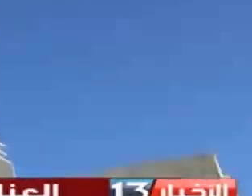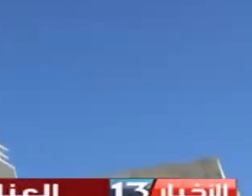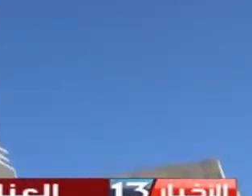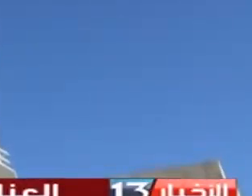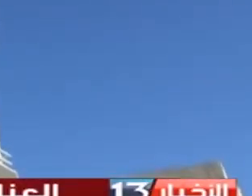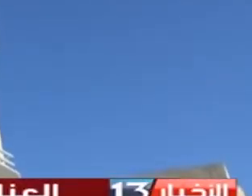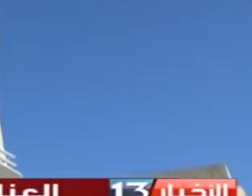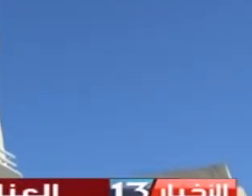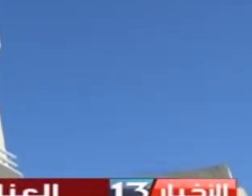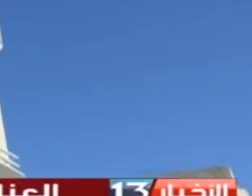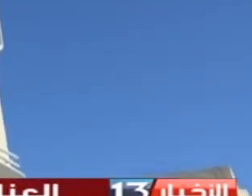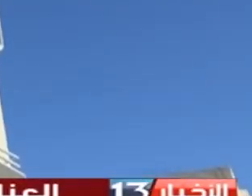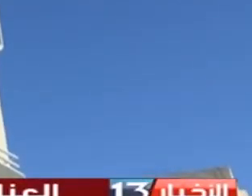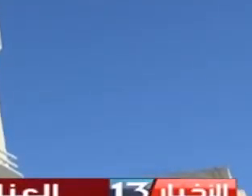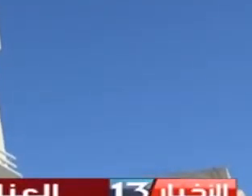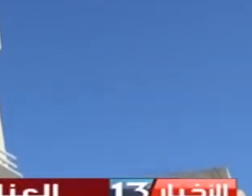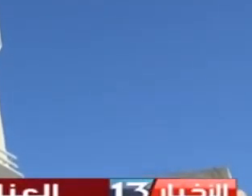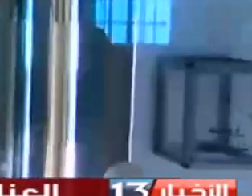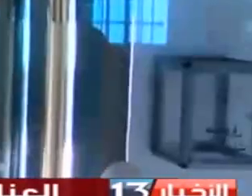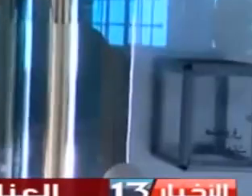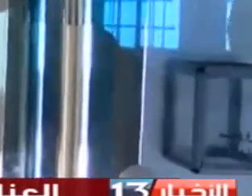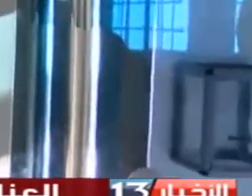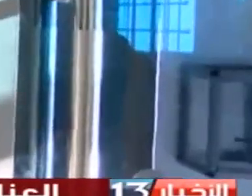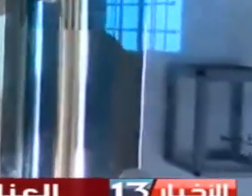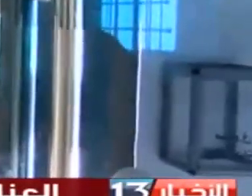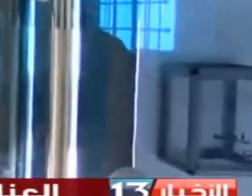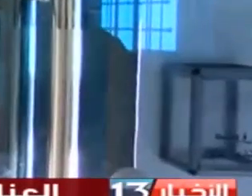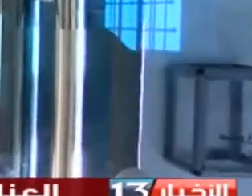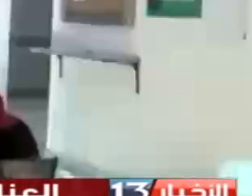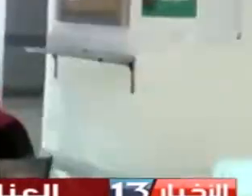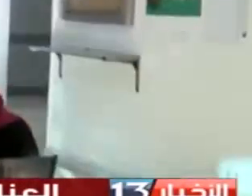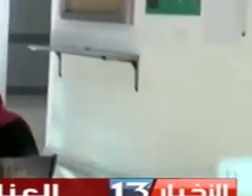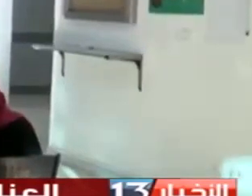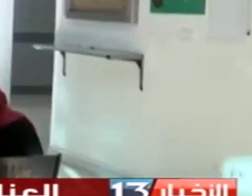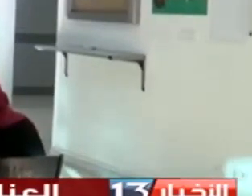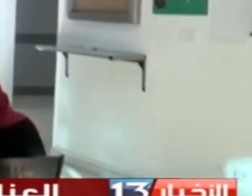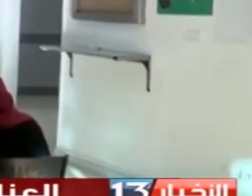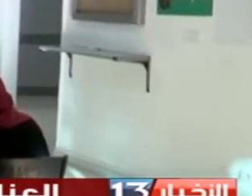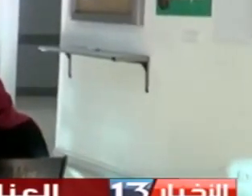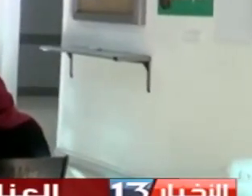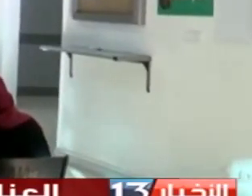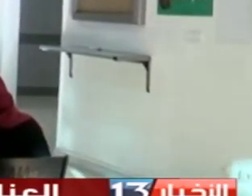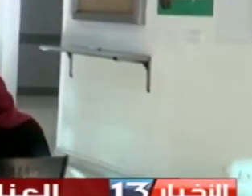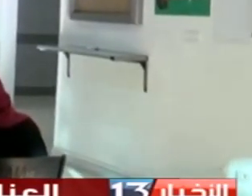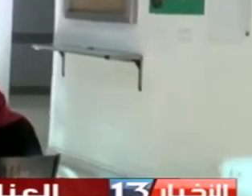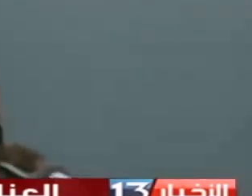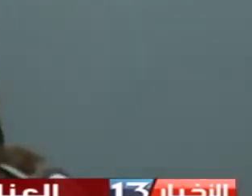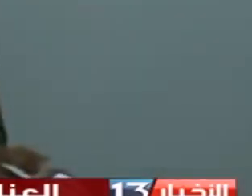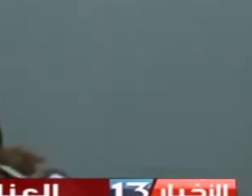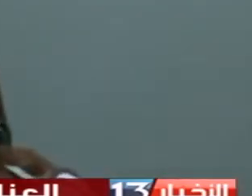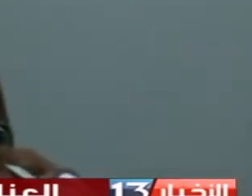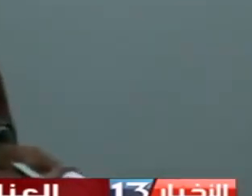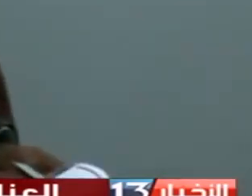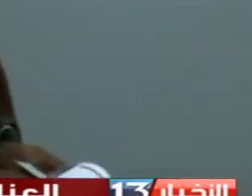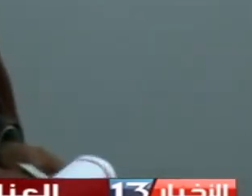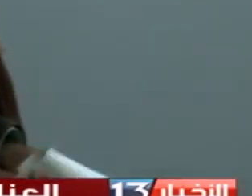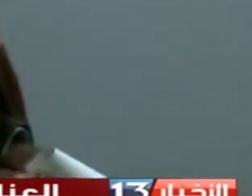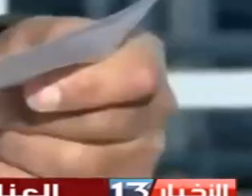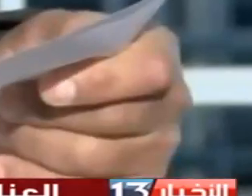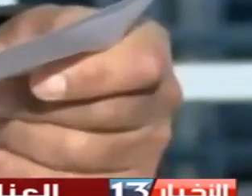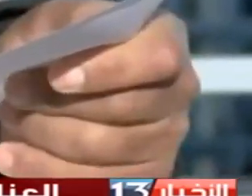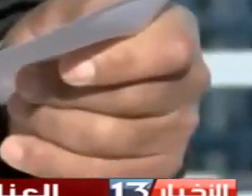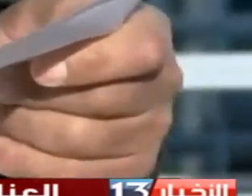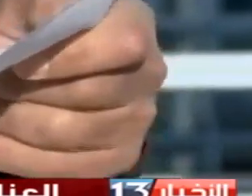وتعزيز وارتكب الطبيب المركز الجهوي للتامين على المرض بتطوير عقبه جديه المواطنين من تعطيل مصالحهم